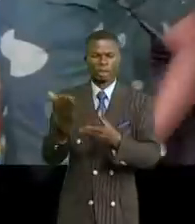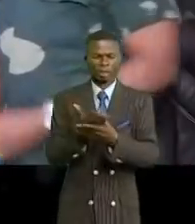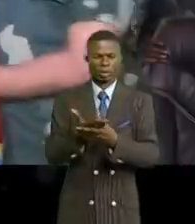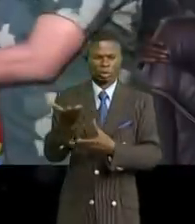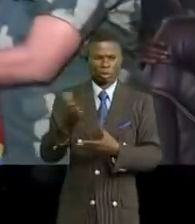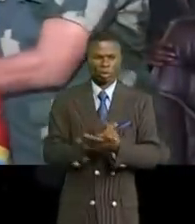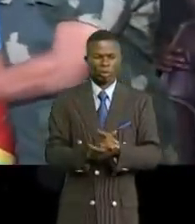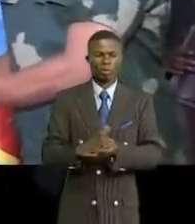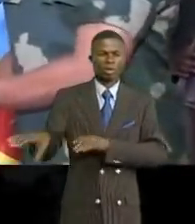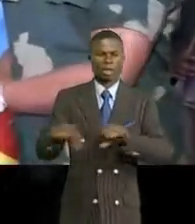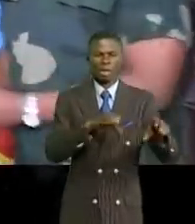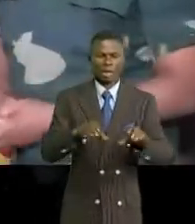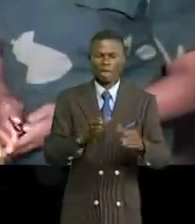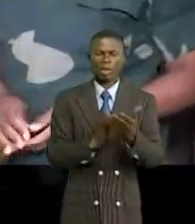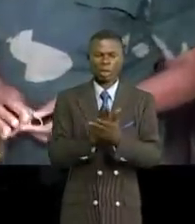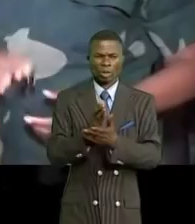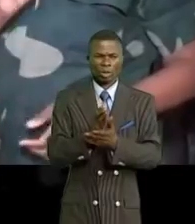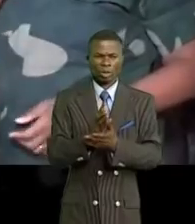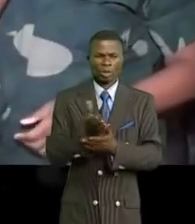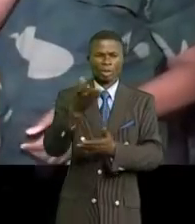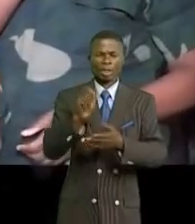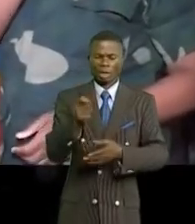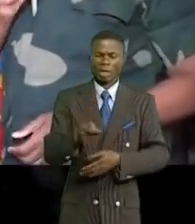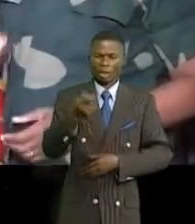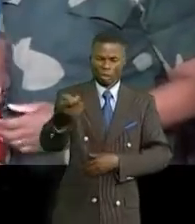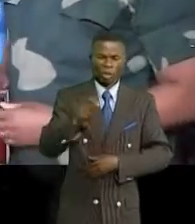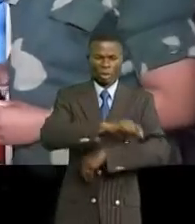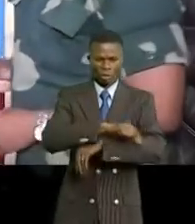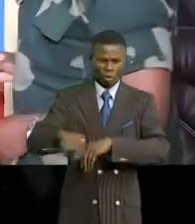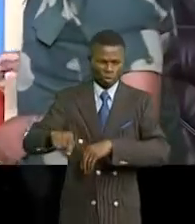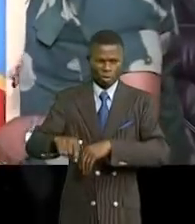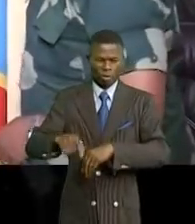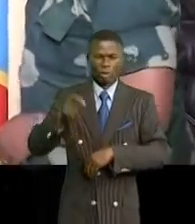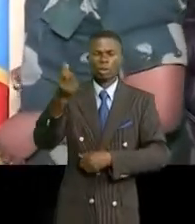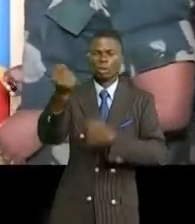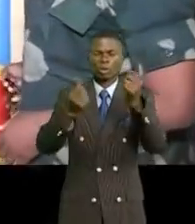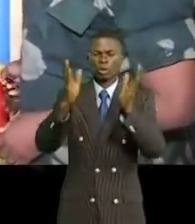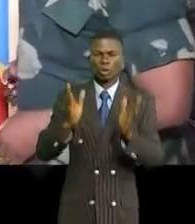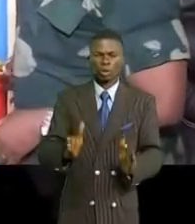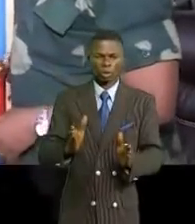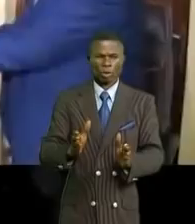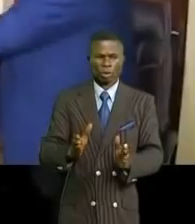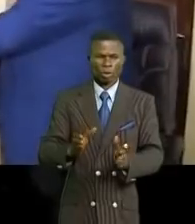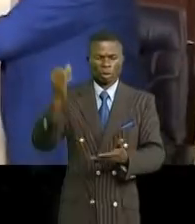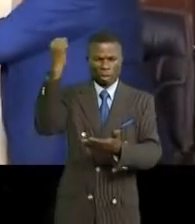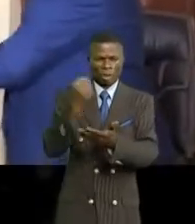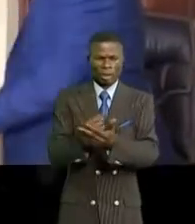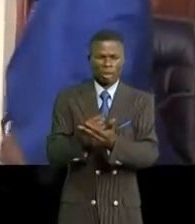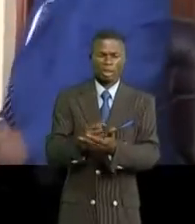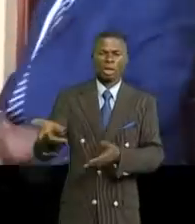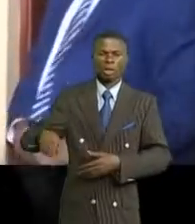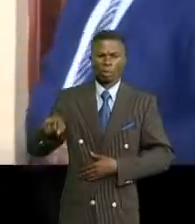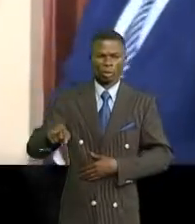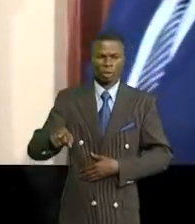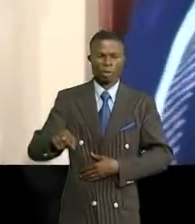cérémonie ponctuée également par la remise des clés des bureaux du charroi automobile et 10 aux officiels de la province les